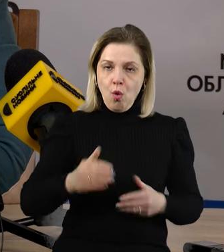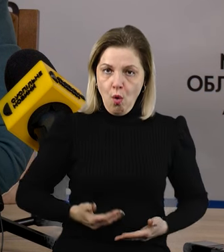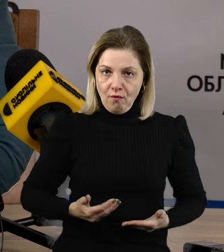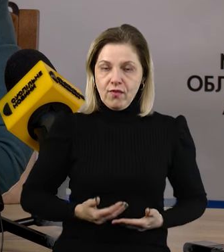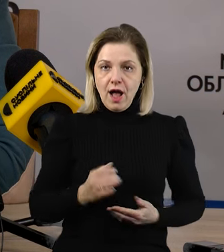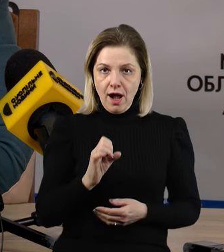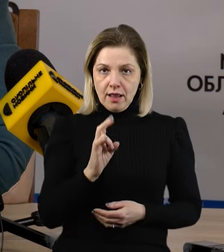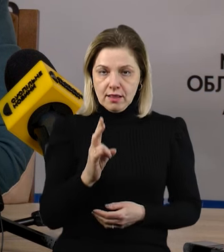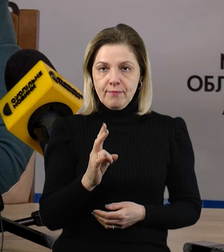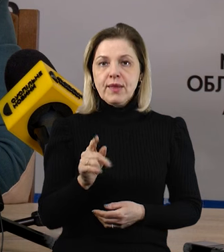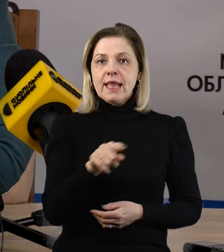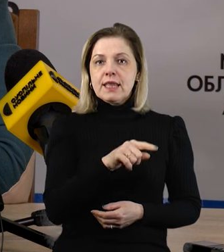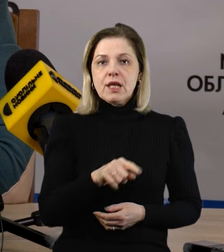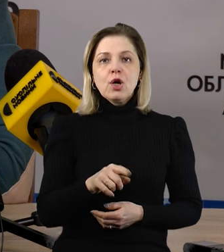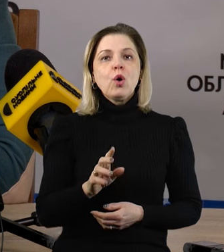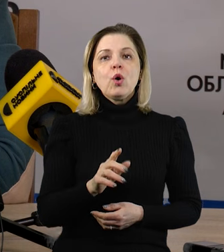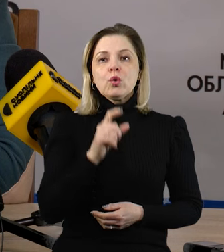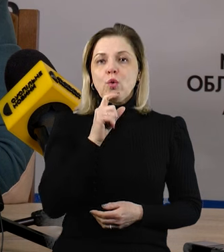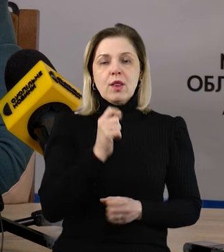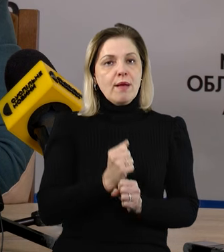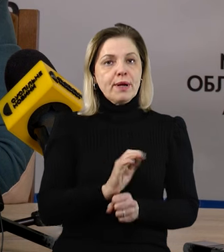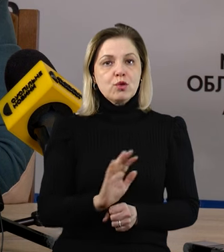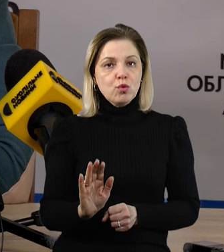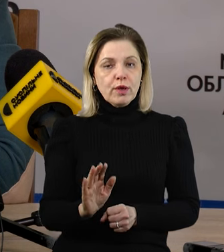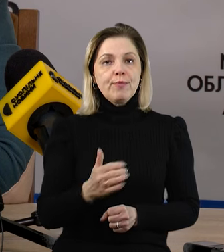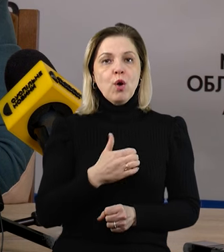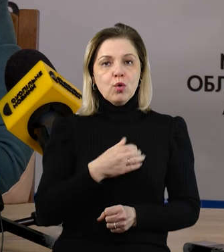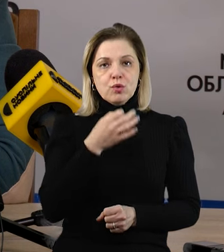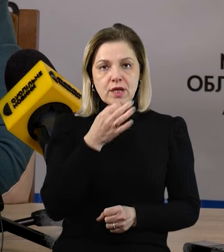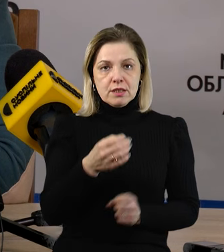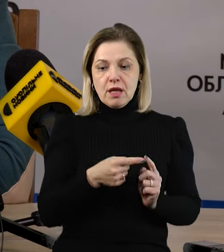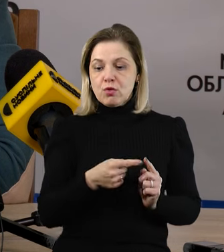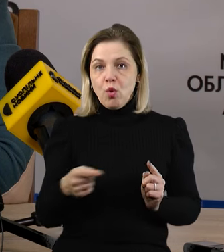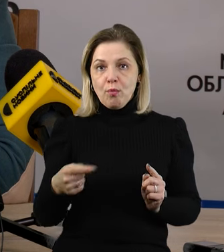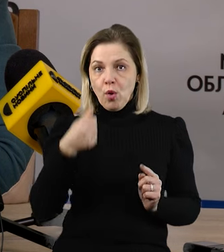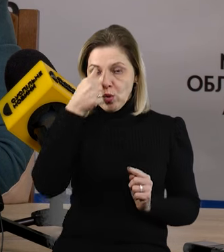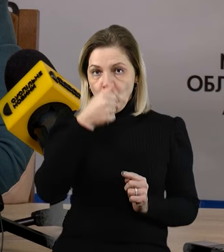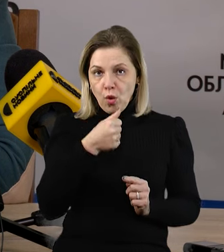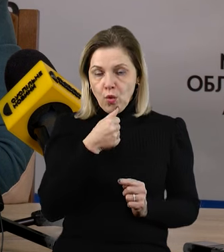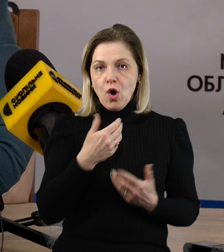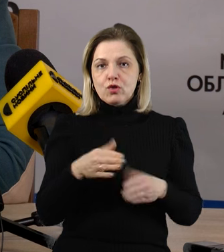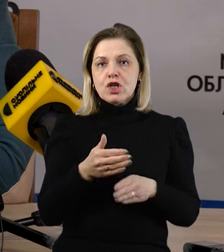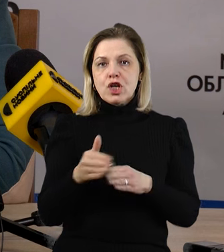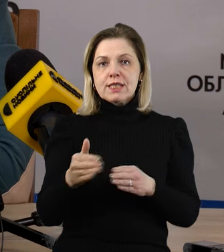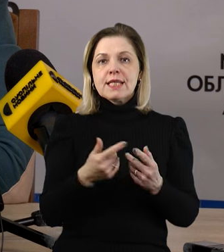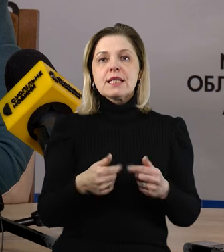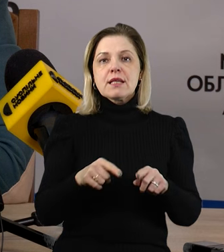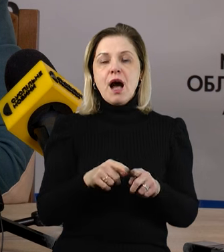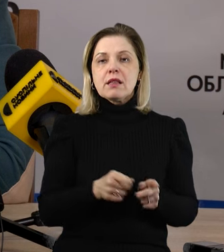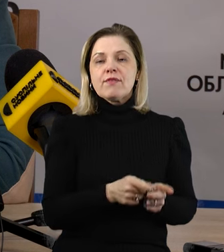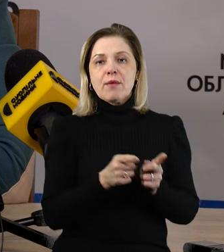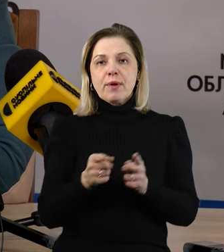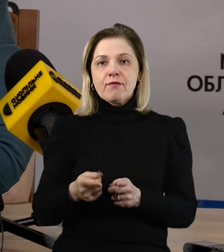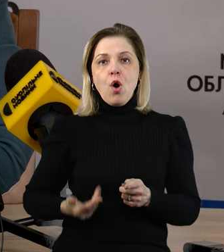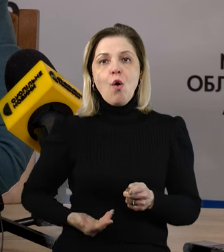ті, які ще не працюють. Зразу хочу сказати, що протягом цього року вже частина закладів у нас перейшли